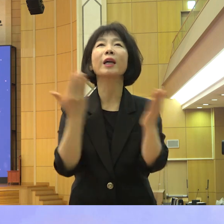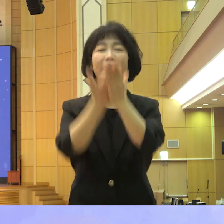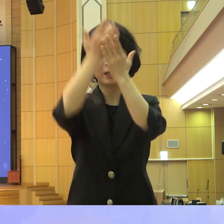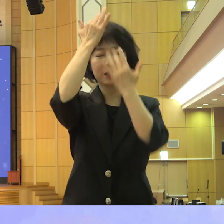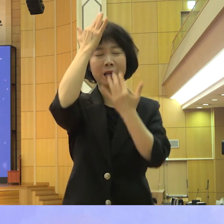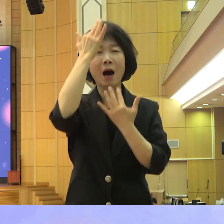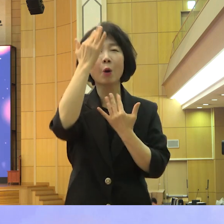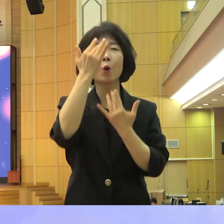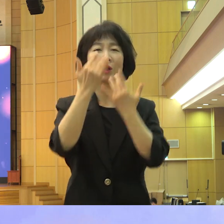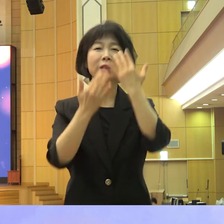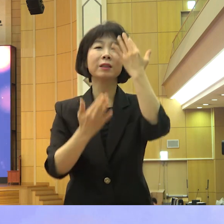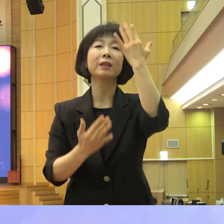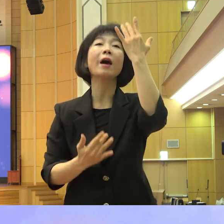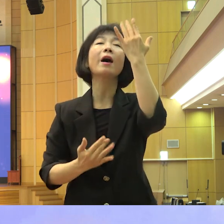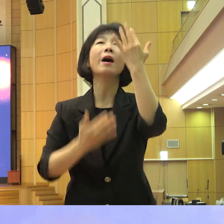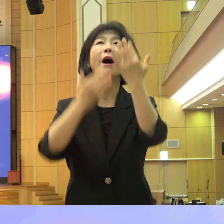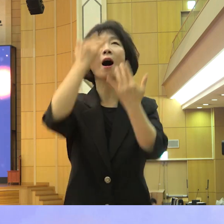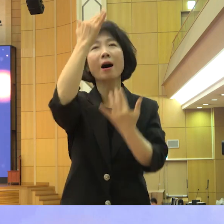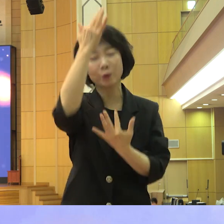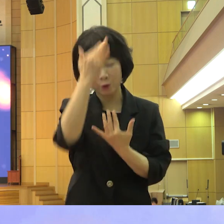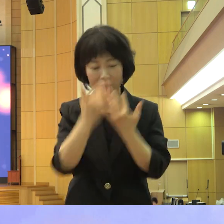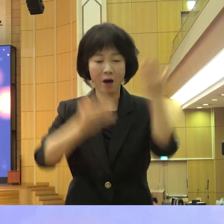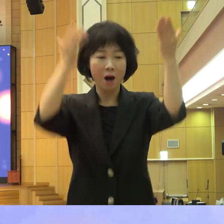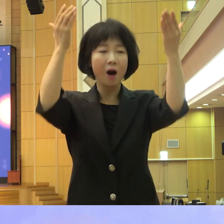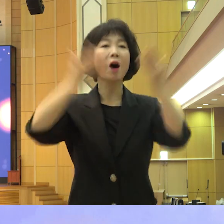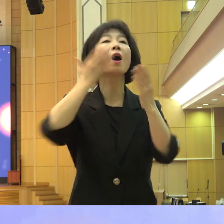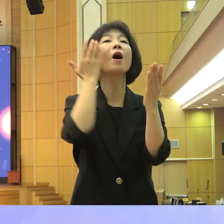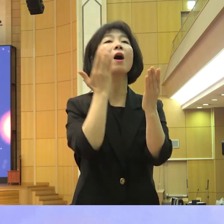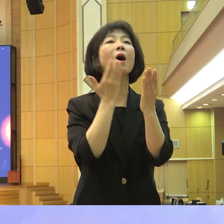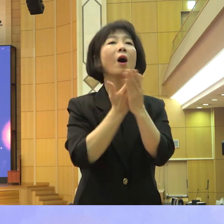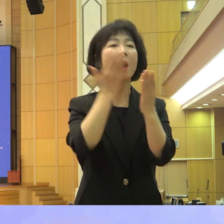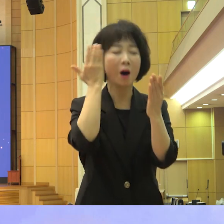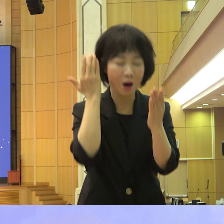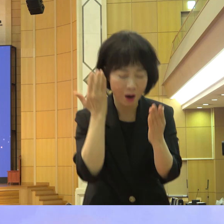부흥의 불길 타오르게